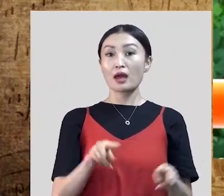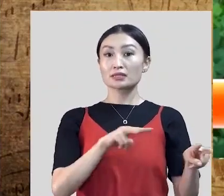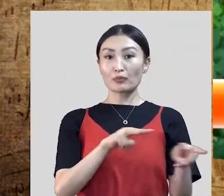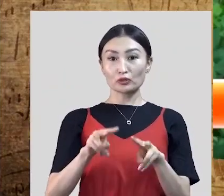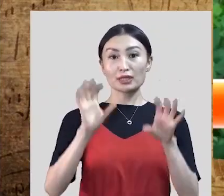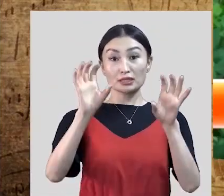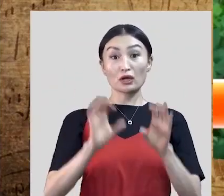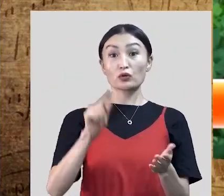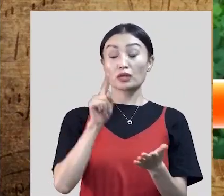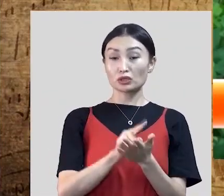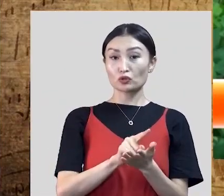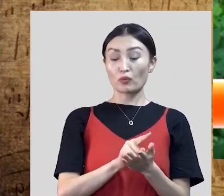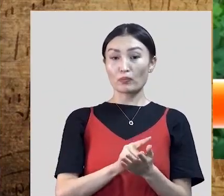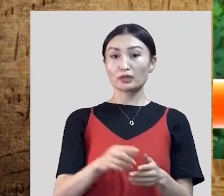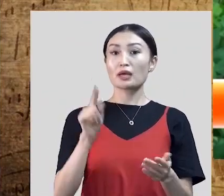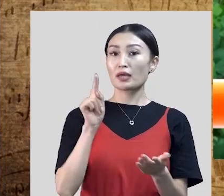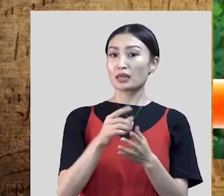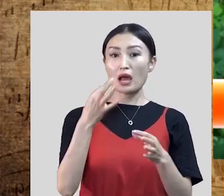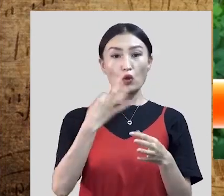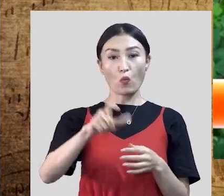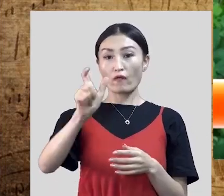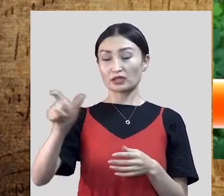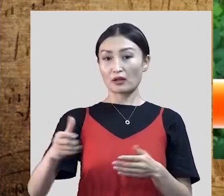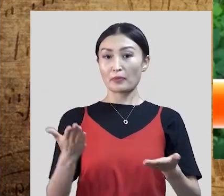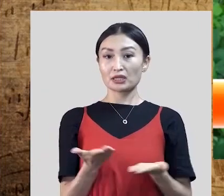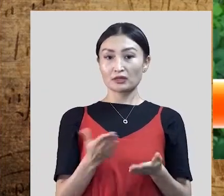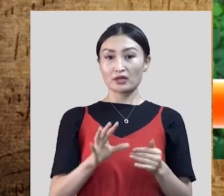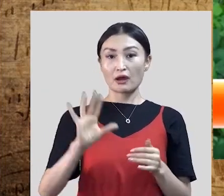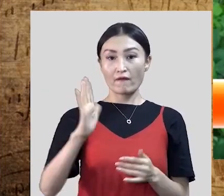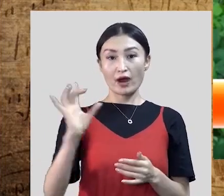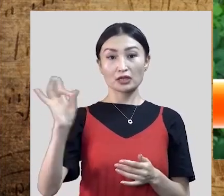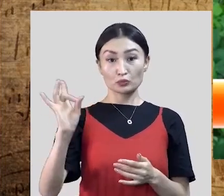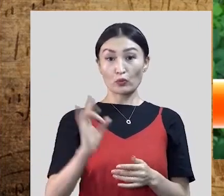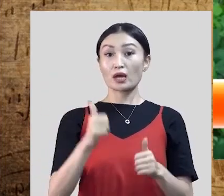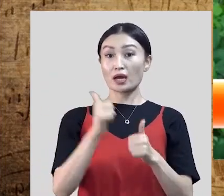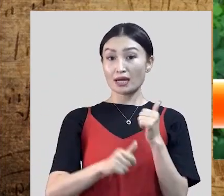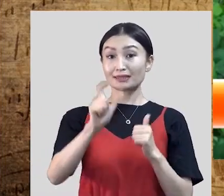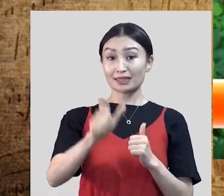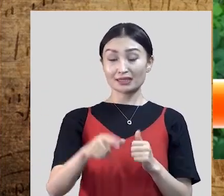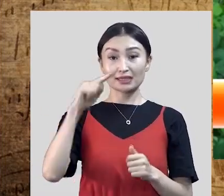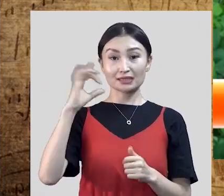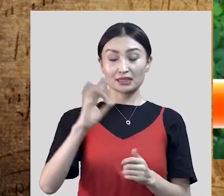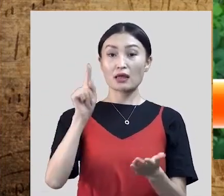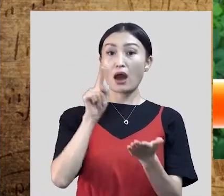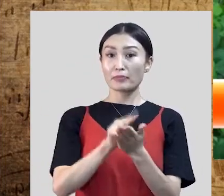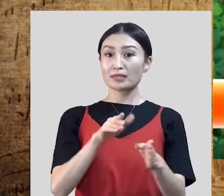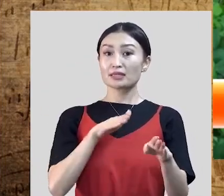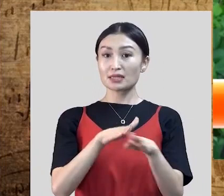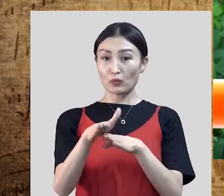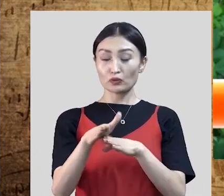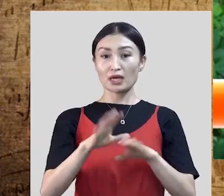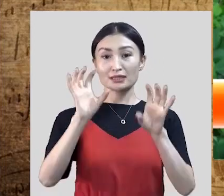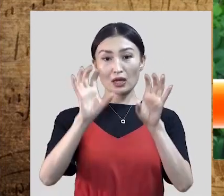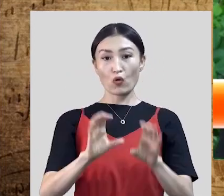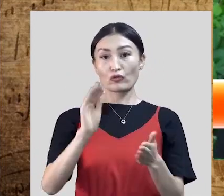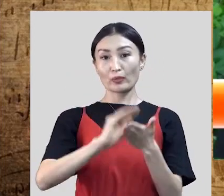Соблюдение законов должно быть неукоснительным для любого человека, проживающего в республике. Каждый гражданин Кыргызстана обязан соблюдать законы,